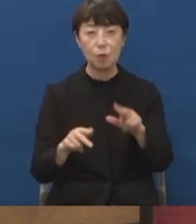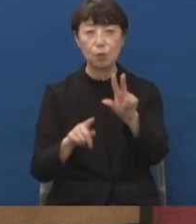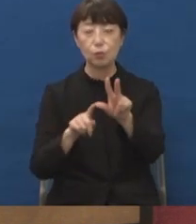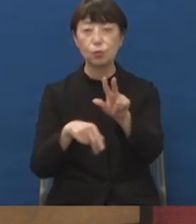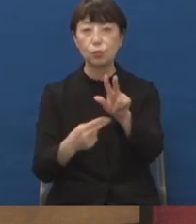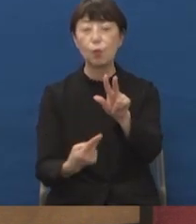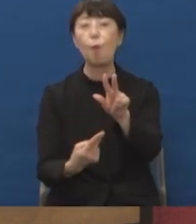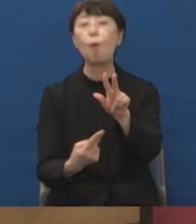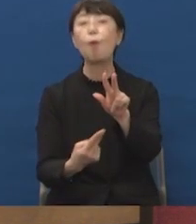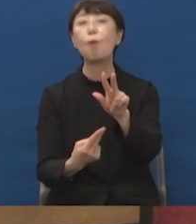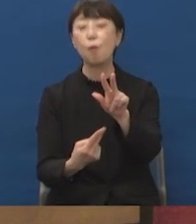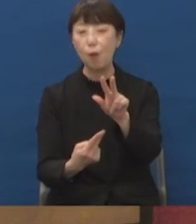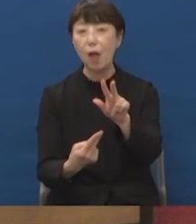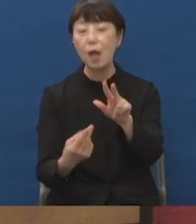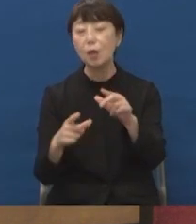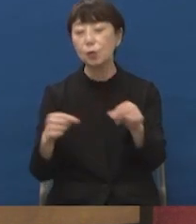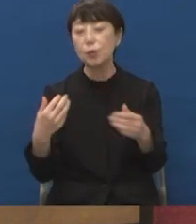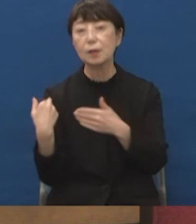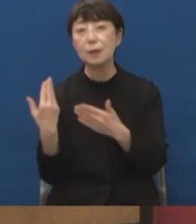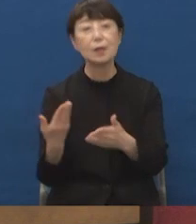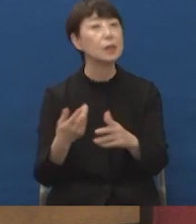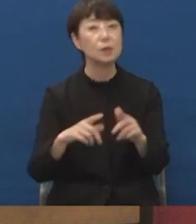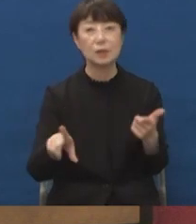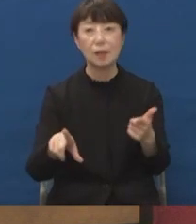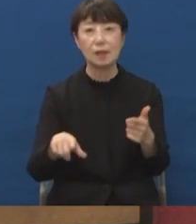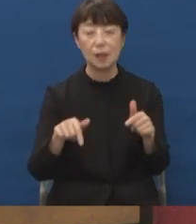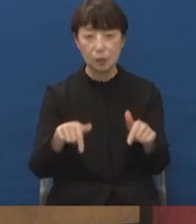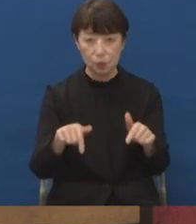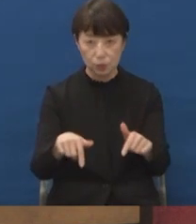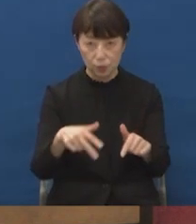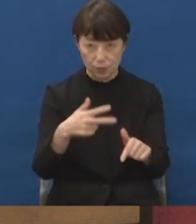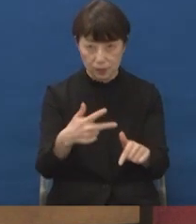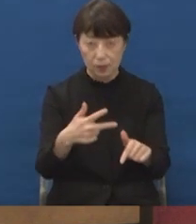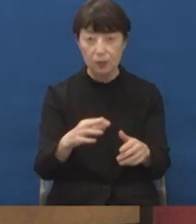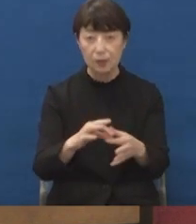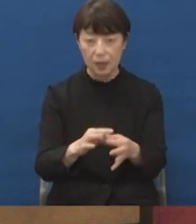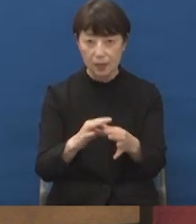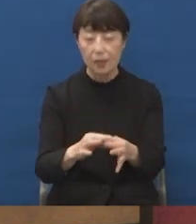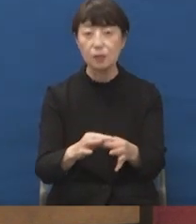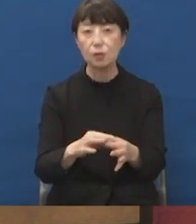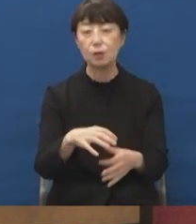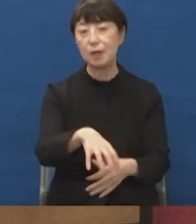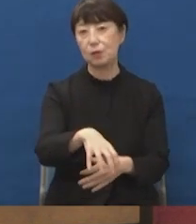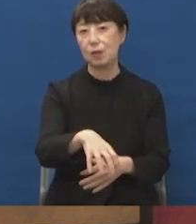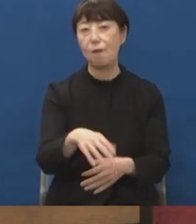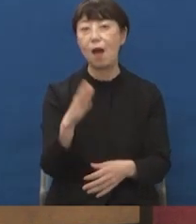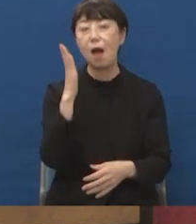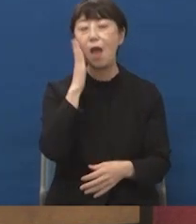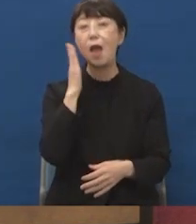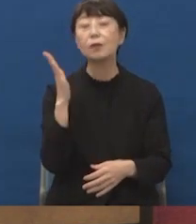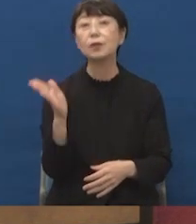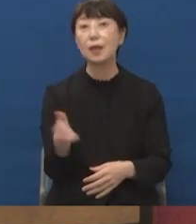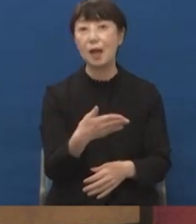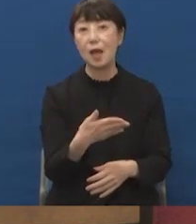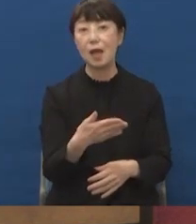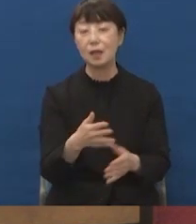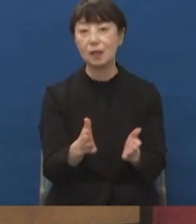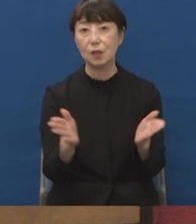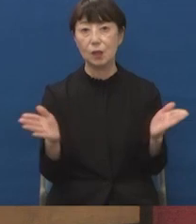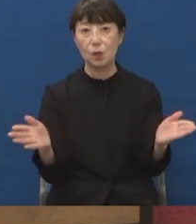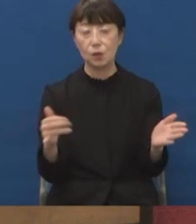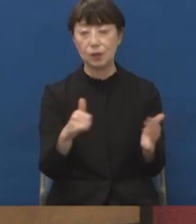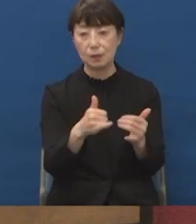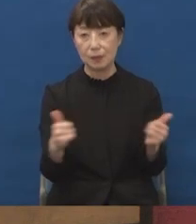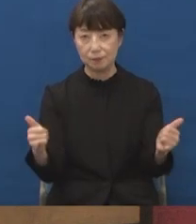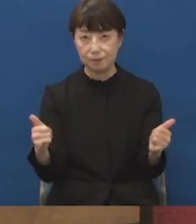せということではなく、まさに京都市に関わる部分については、早い段階から広く市民が主